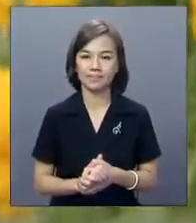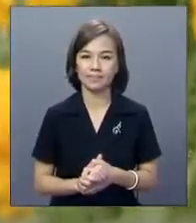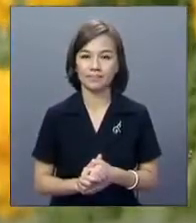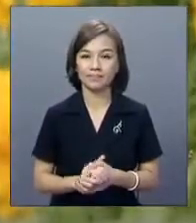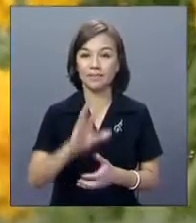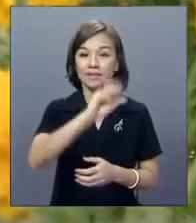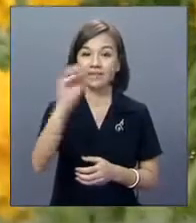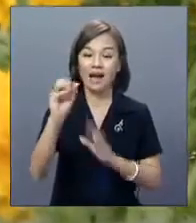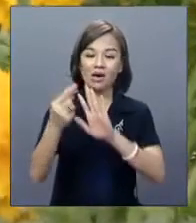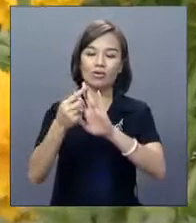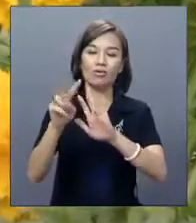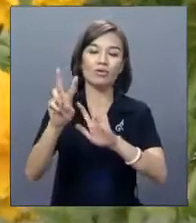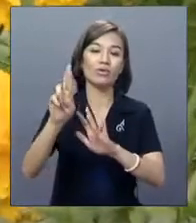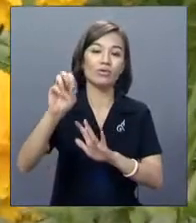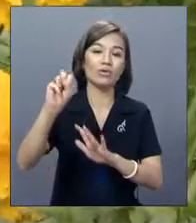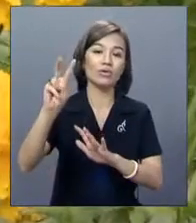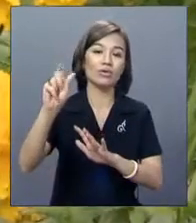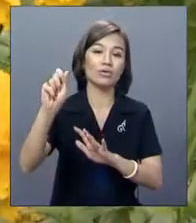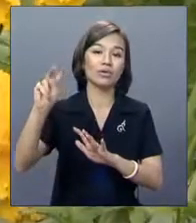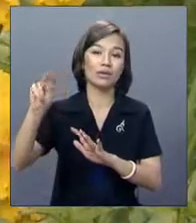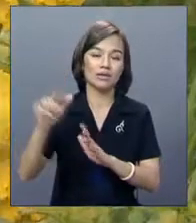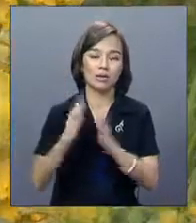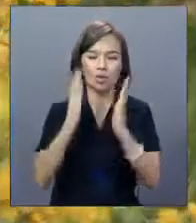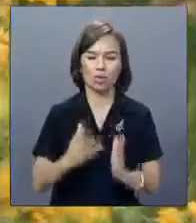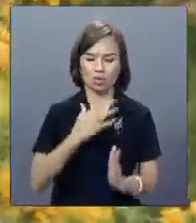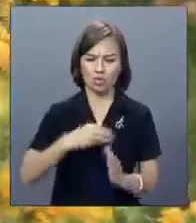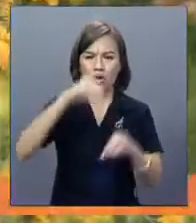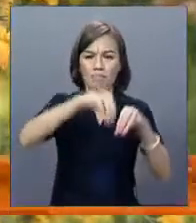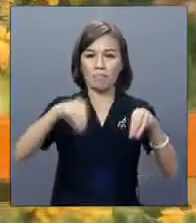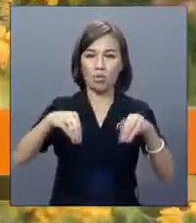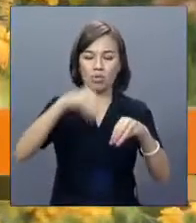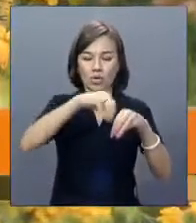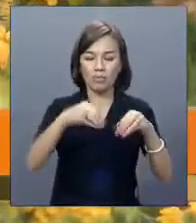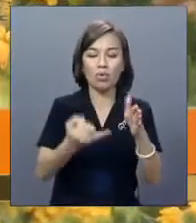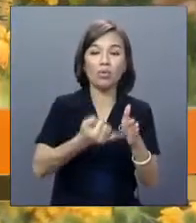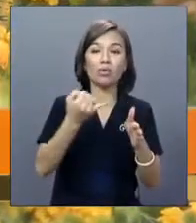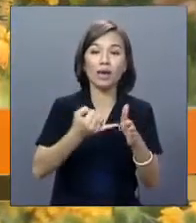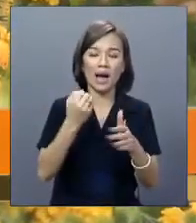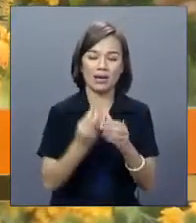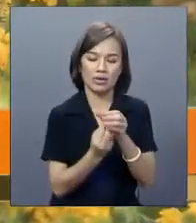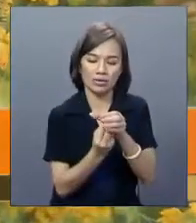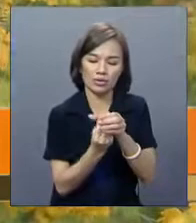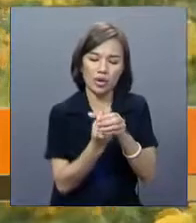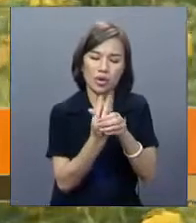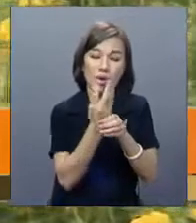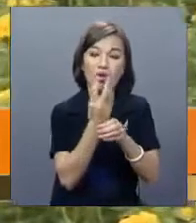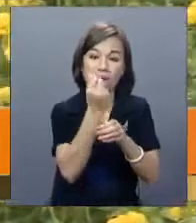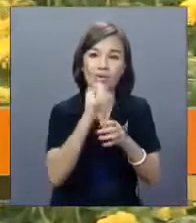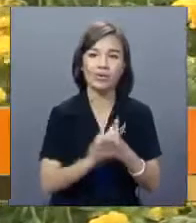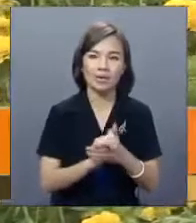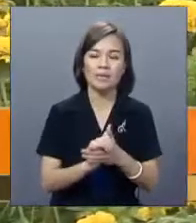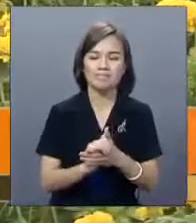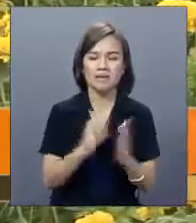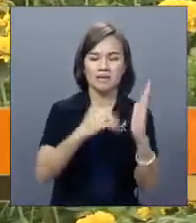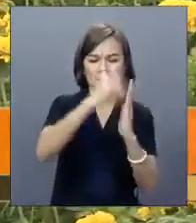ดาวเรืองเป็นไม้ดอกที่นิยมปลูกกันทั่วประเทศเนื่องจากปลูกง่ายต้นโตเร็วให้ดอกเร็วที่สำคัญมีให้เลือกปลูกหลายสาย